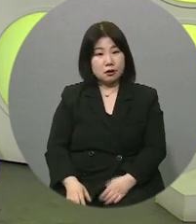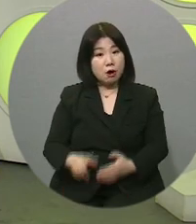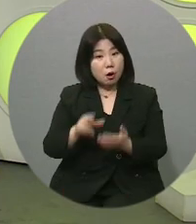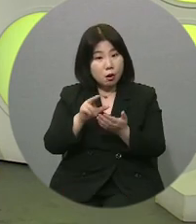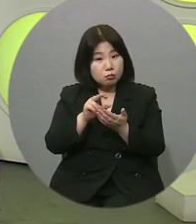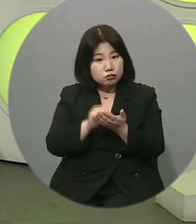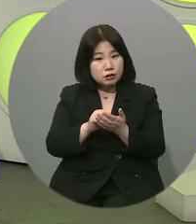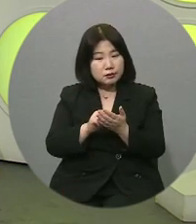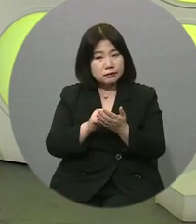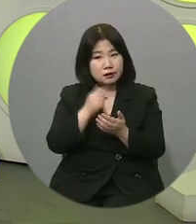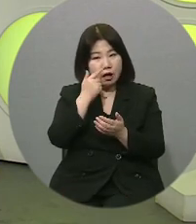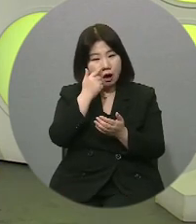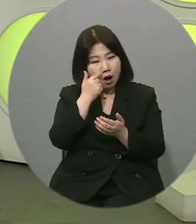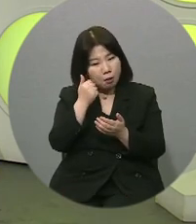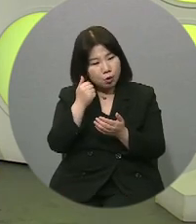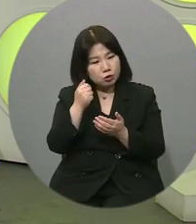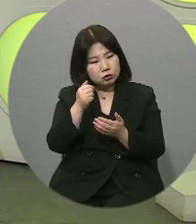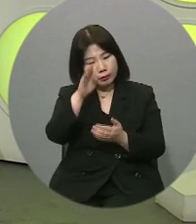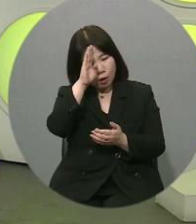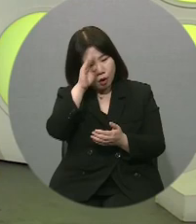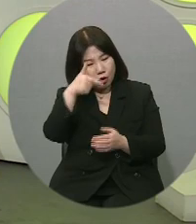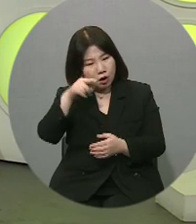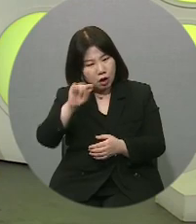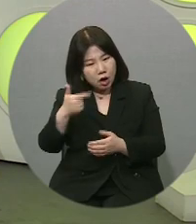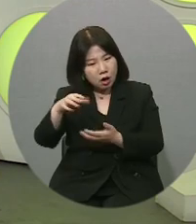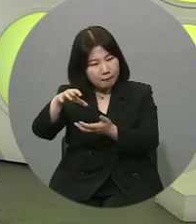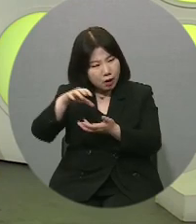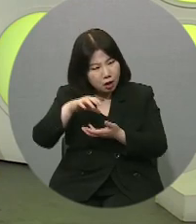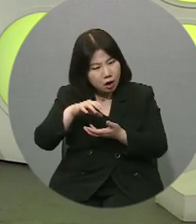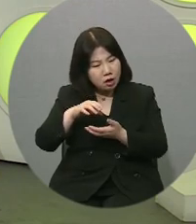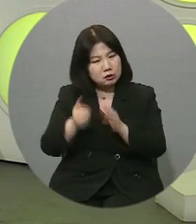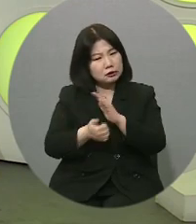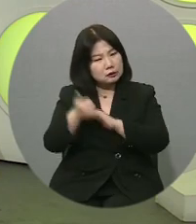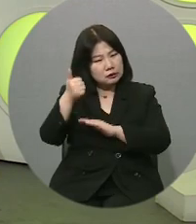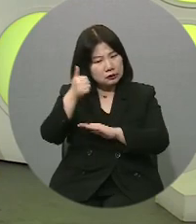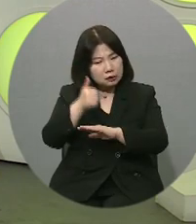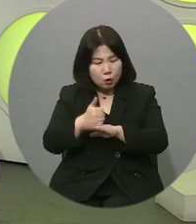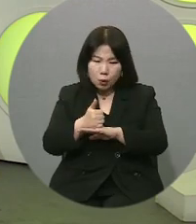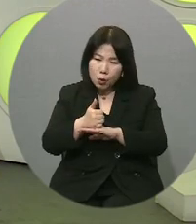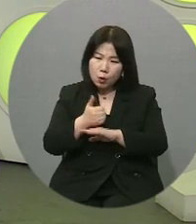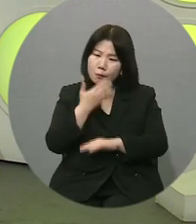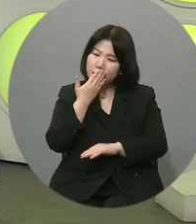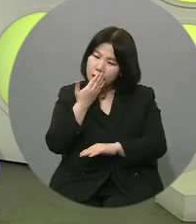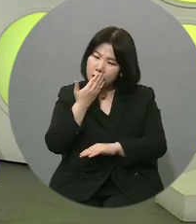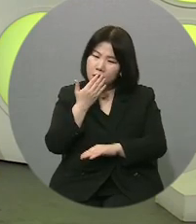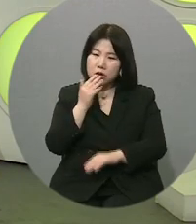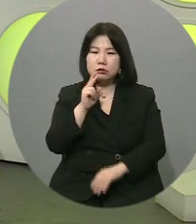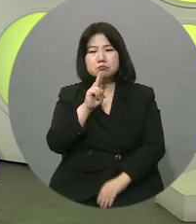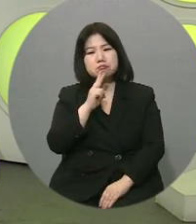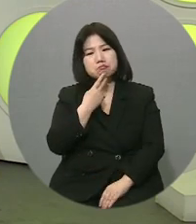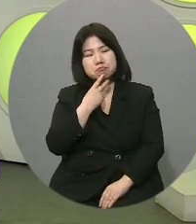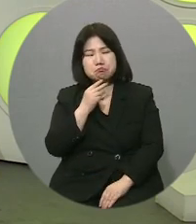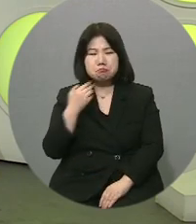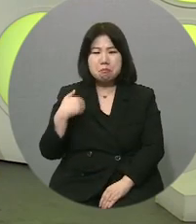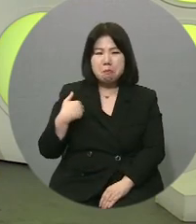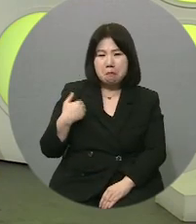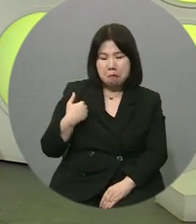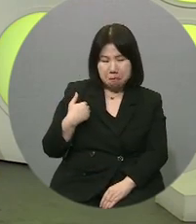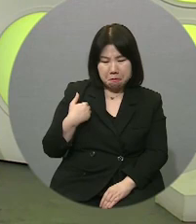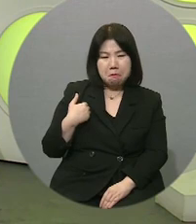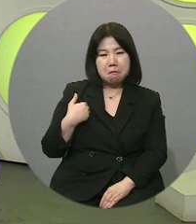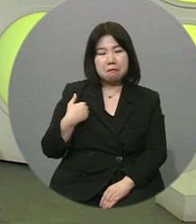문제는 아버지의 상태에 비춰볼 때 간이식 성공에 대한 여부를 장담할 수 없다는 점이었고